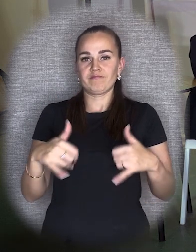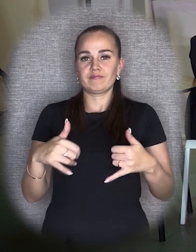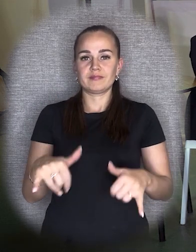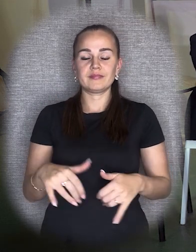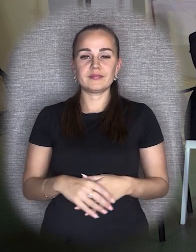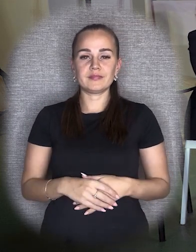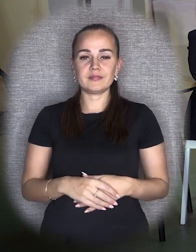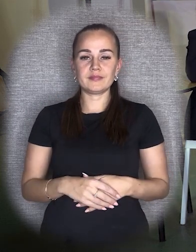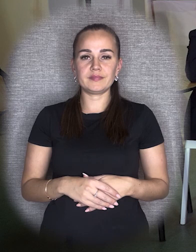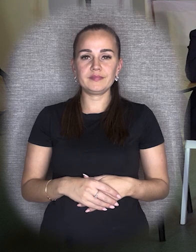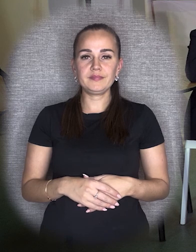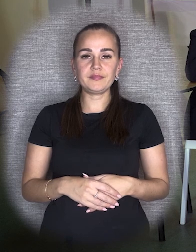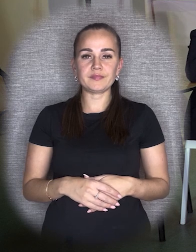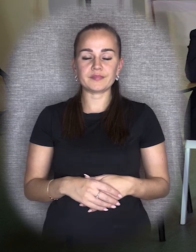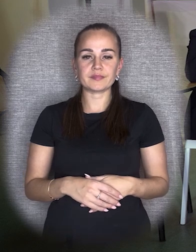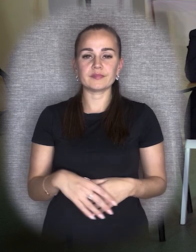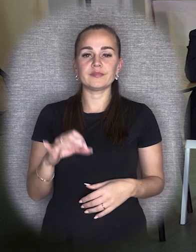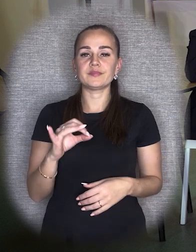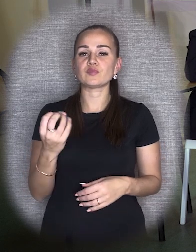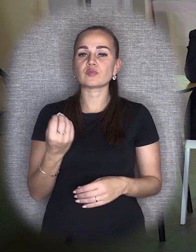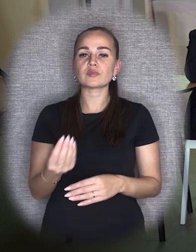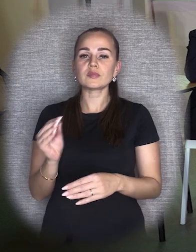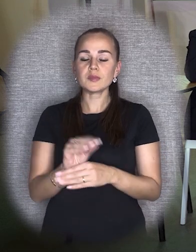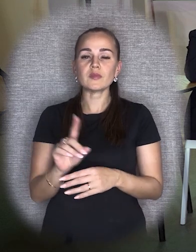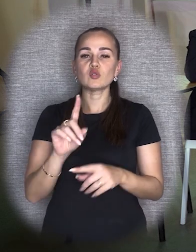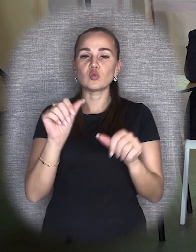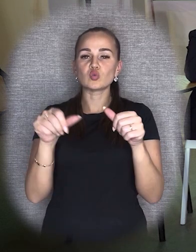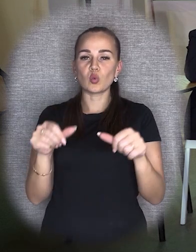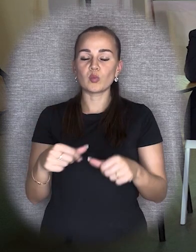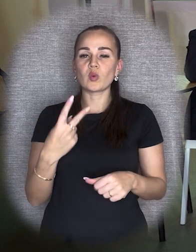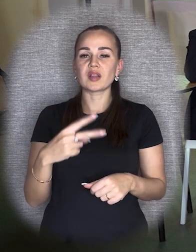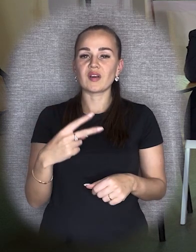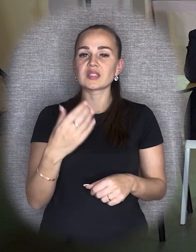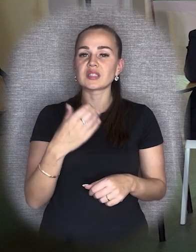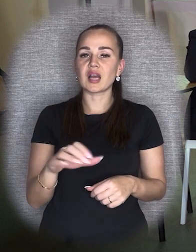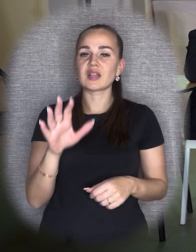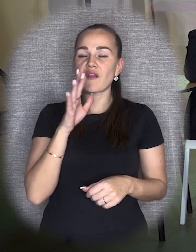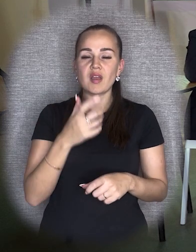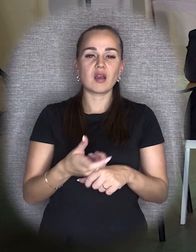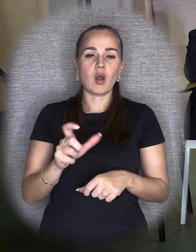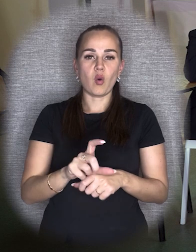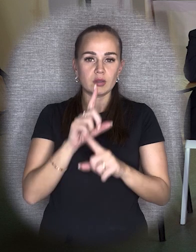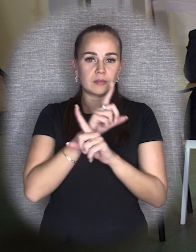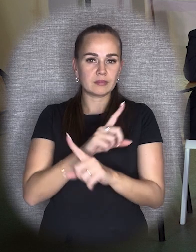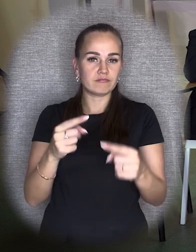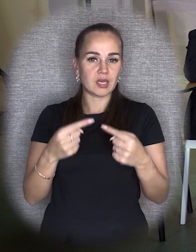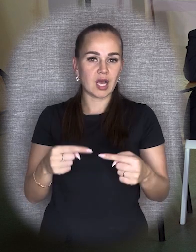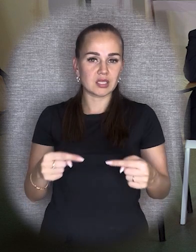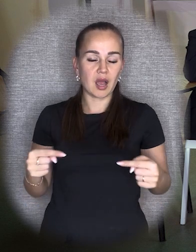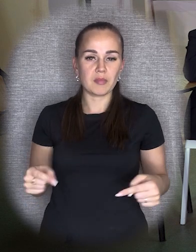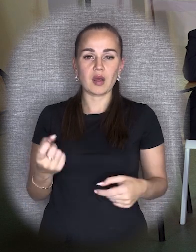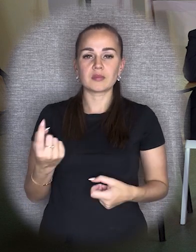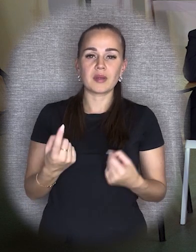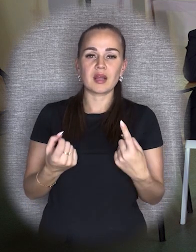нас. Ну, еще я добавлю, что скульптура 20 века очень разнообразна.